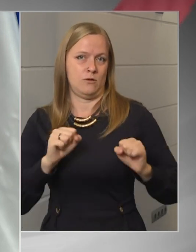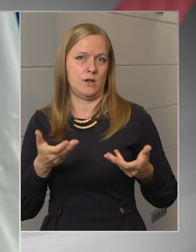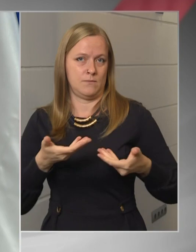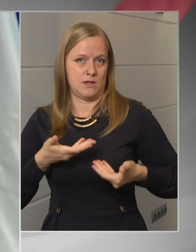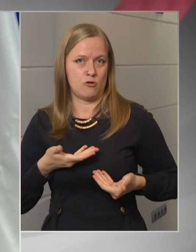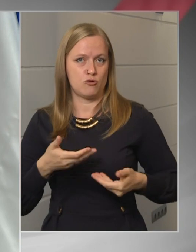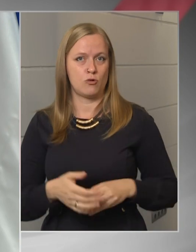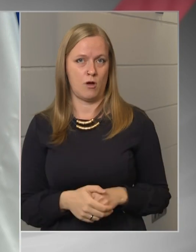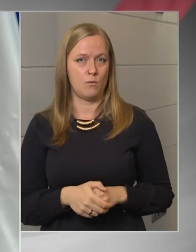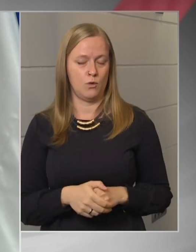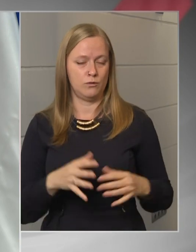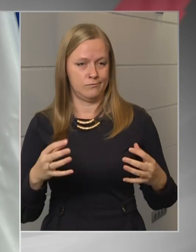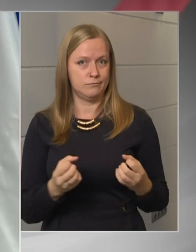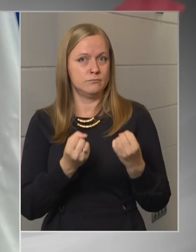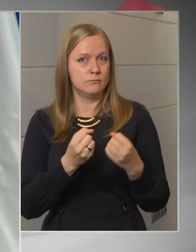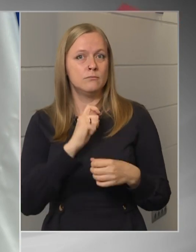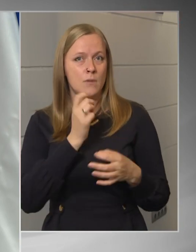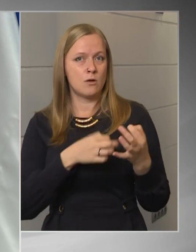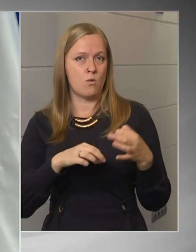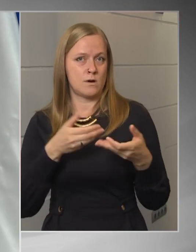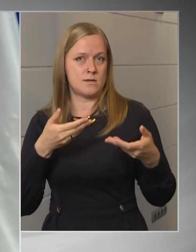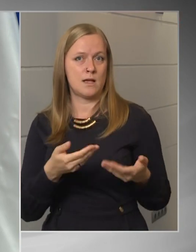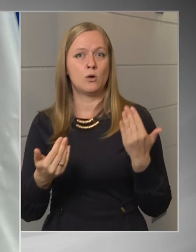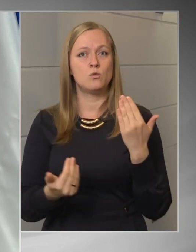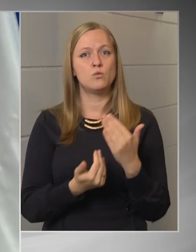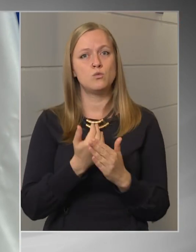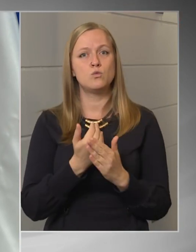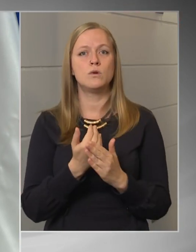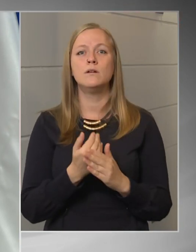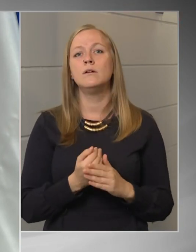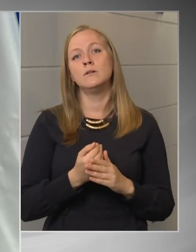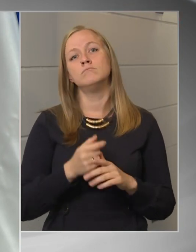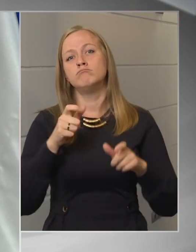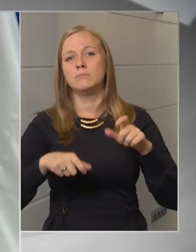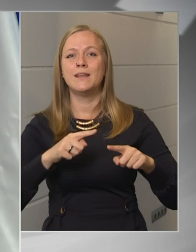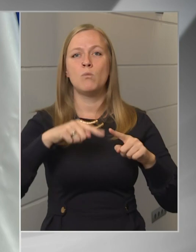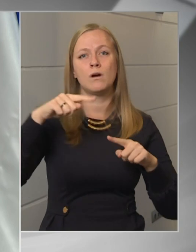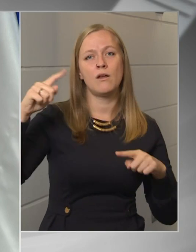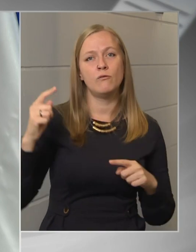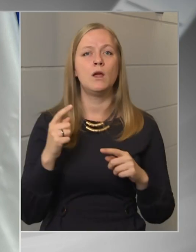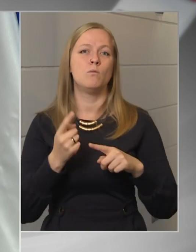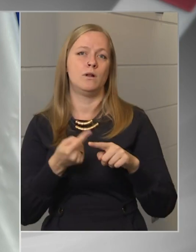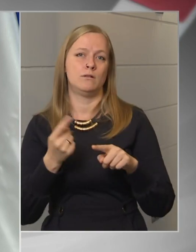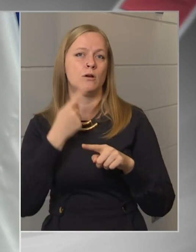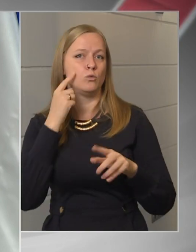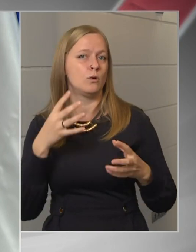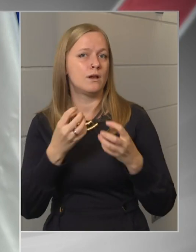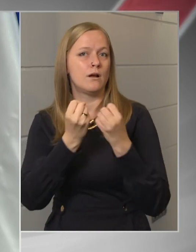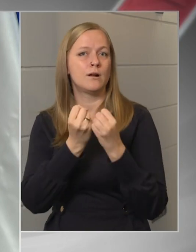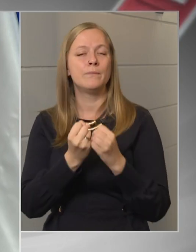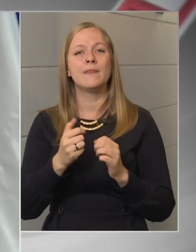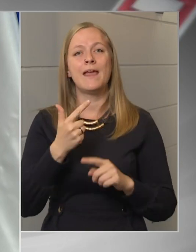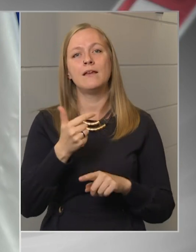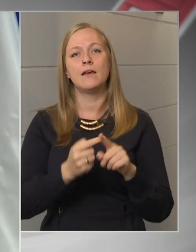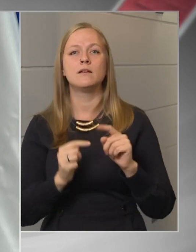arra, hogy Magyarországon egy új demográfiai politikát is alakítson ki, akkor 1,23